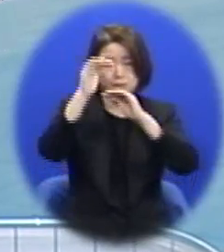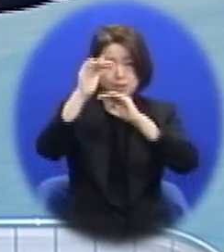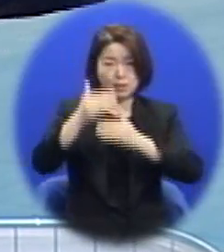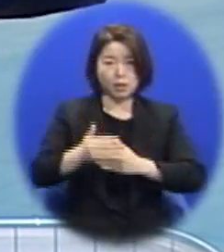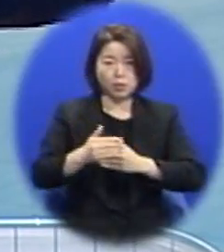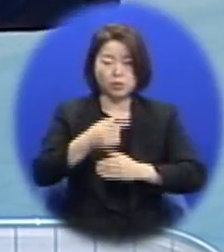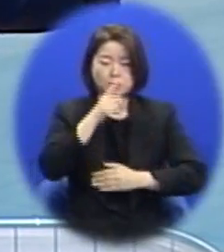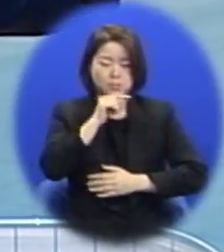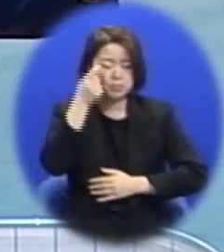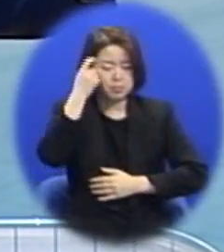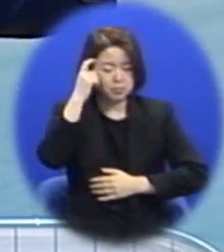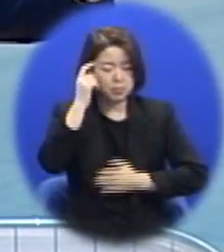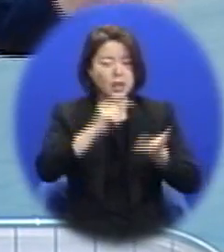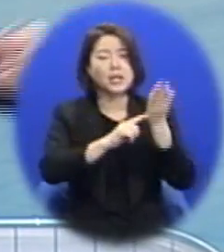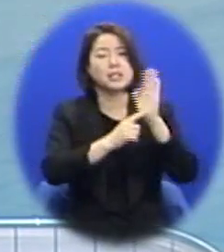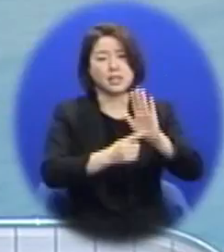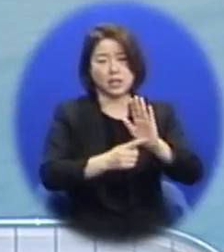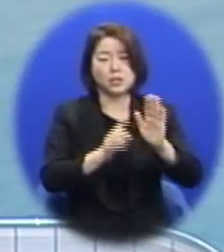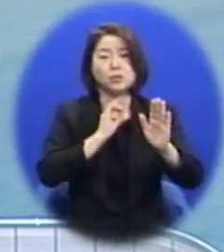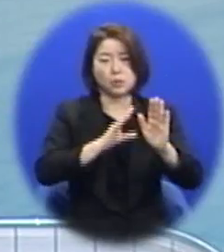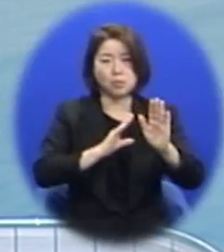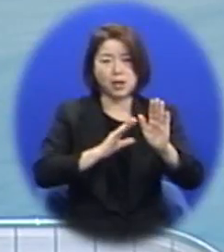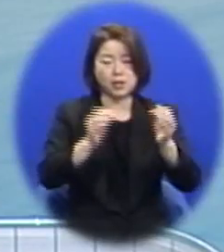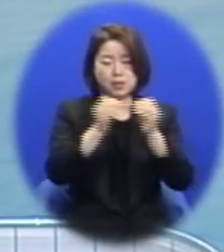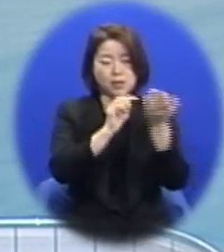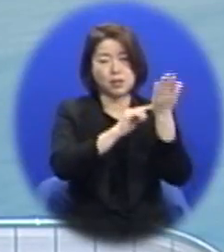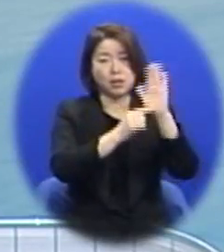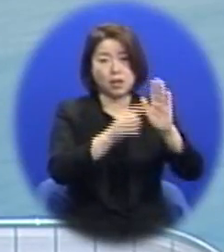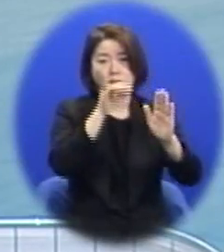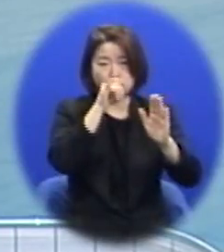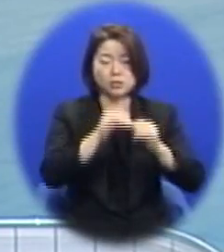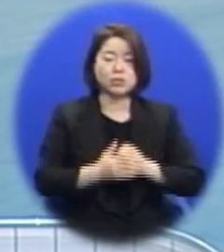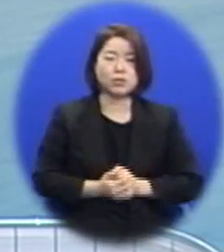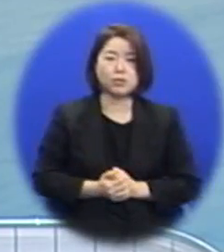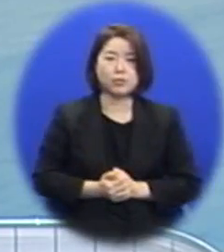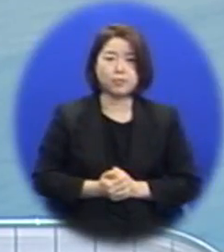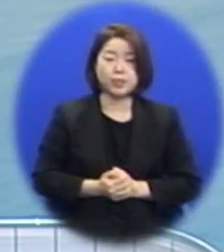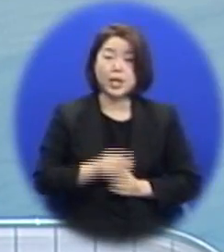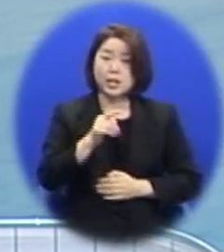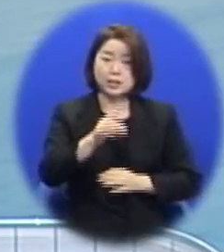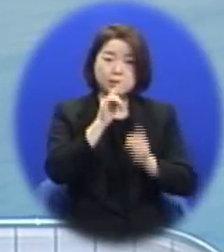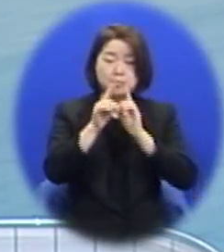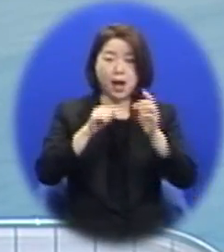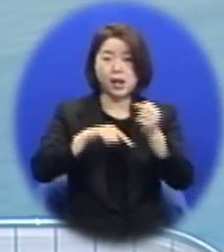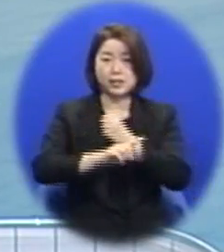묵시와 상징으로만 묘사를 하셨습니다. 그 말은